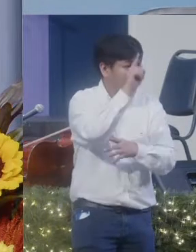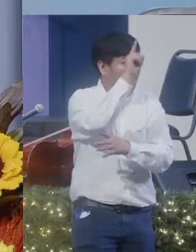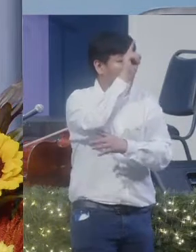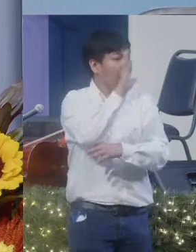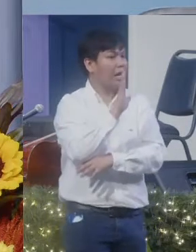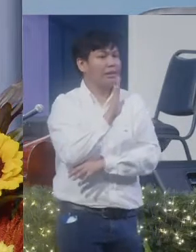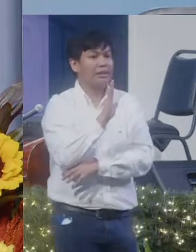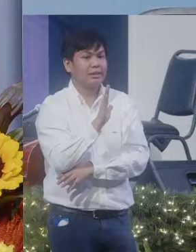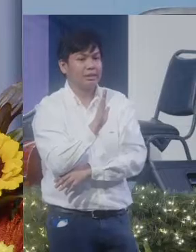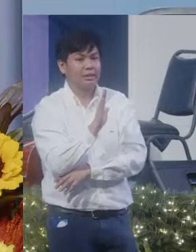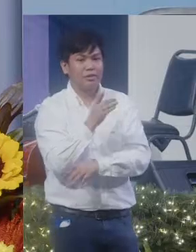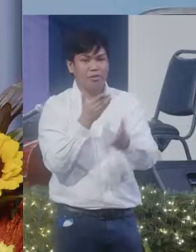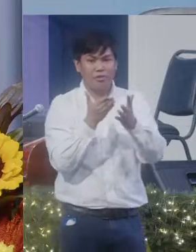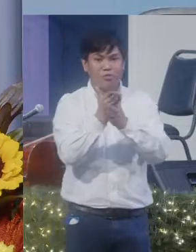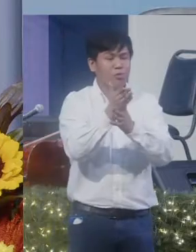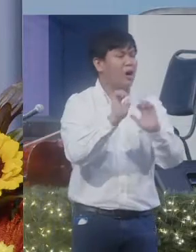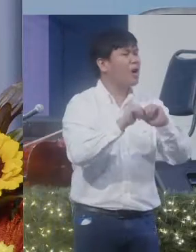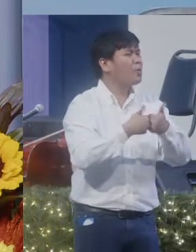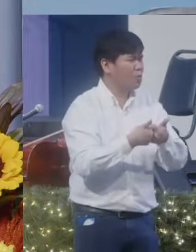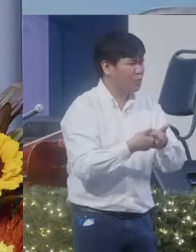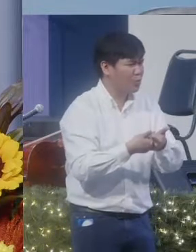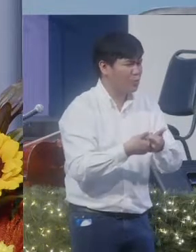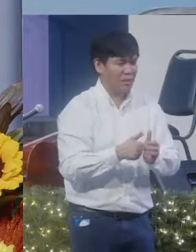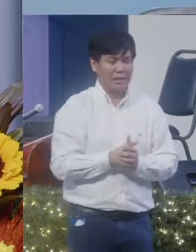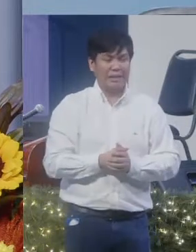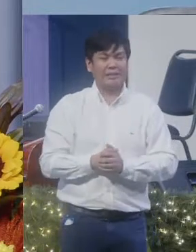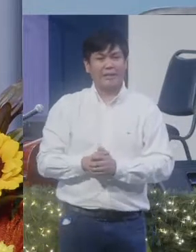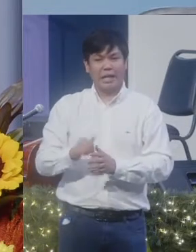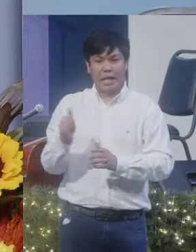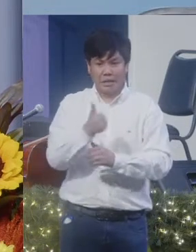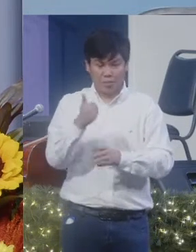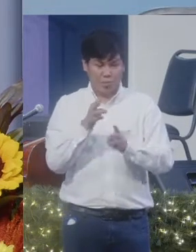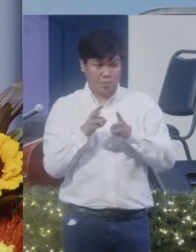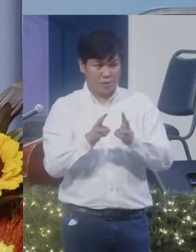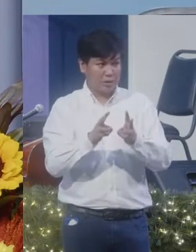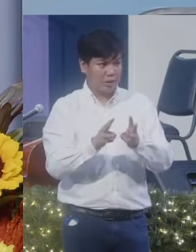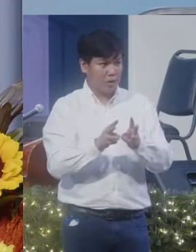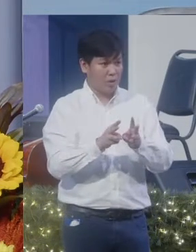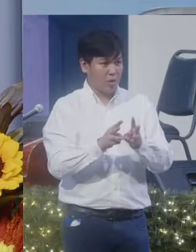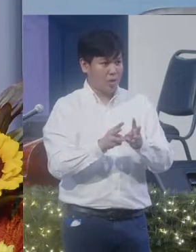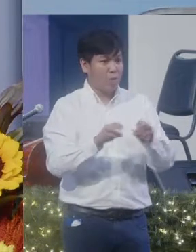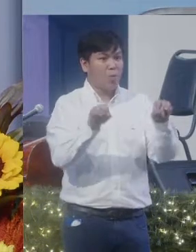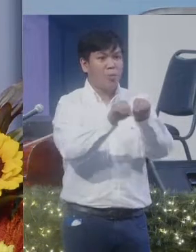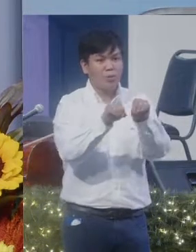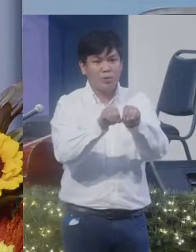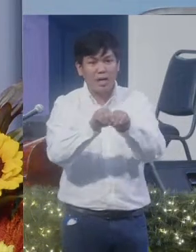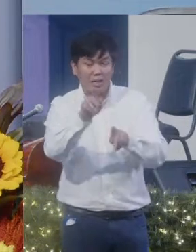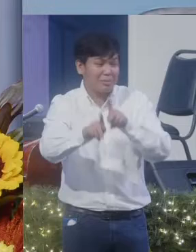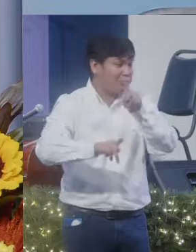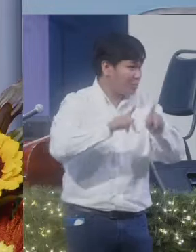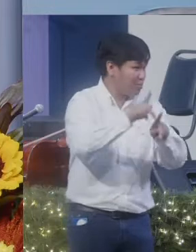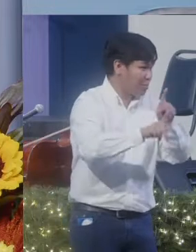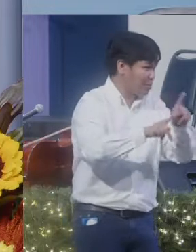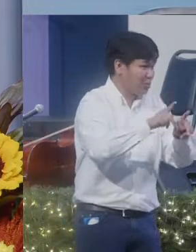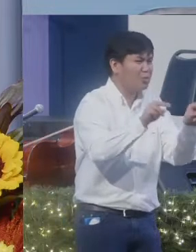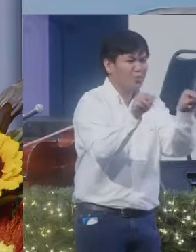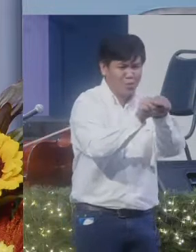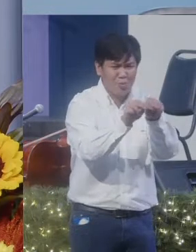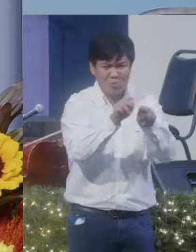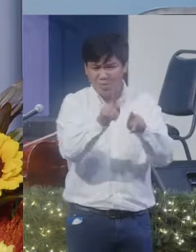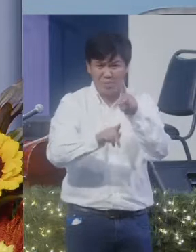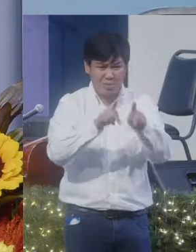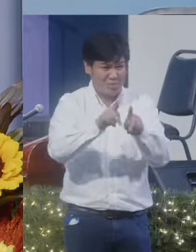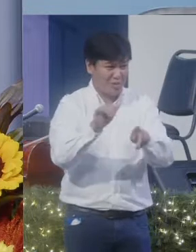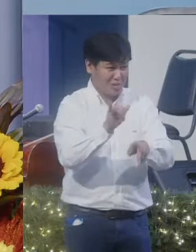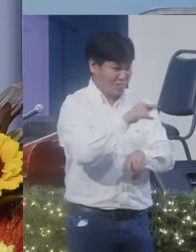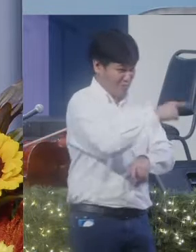Diyos ay sa pamamagitan kuminsan ng mga ordinaryong kasangkapan sa kamay ng